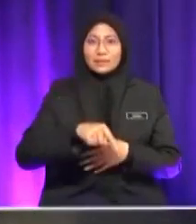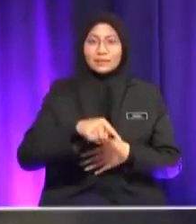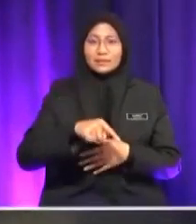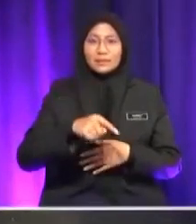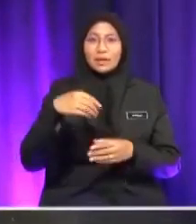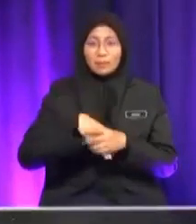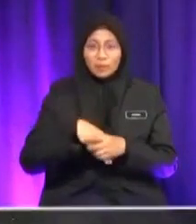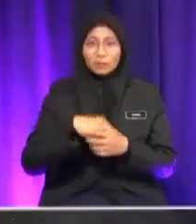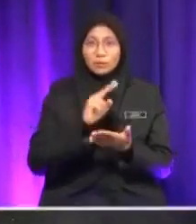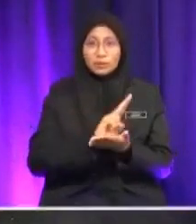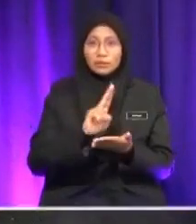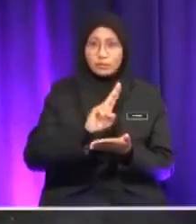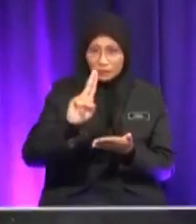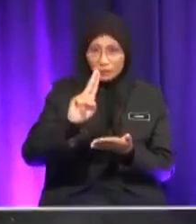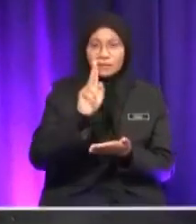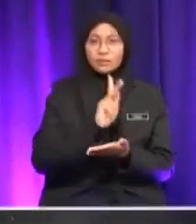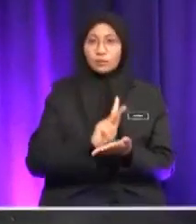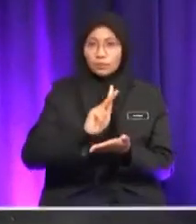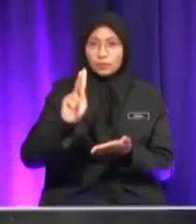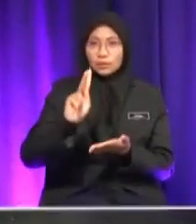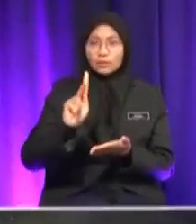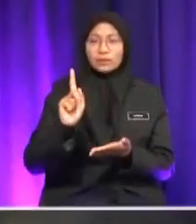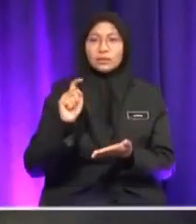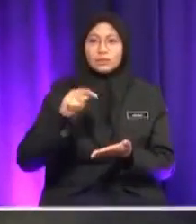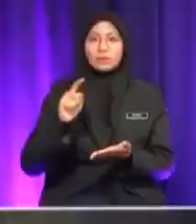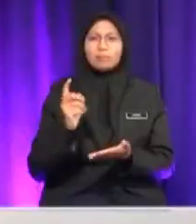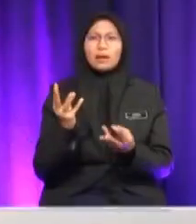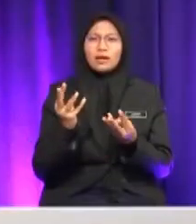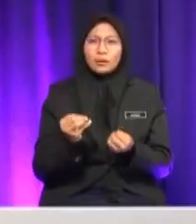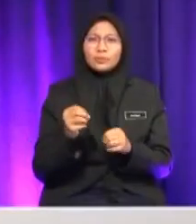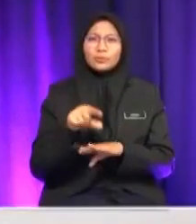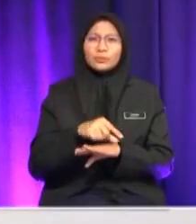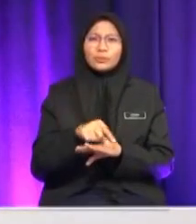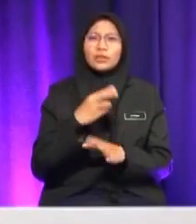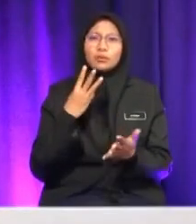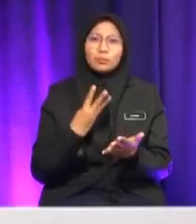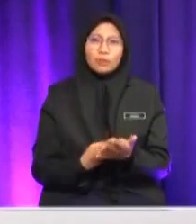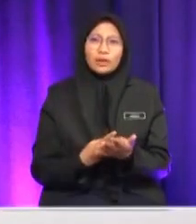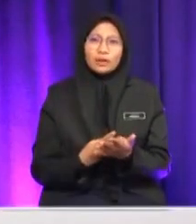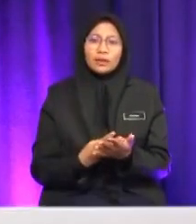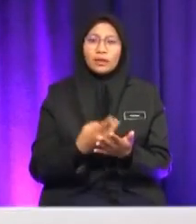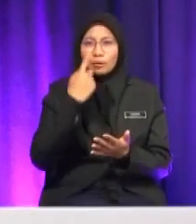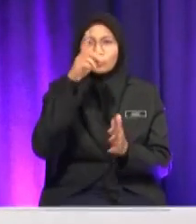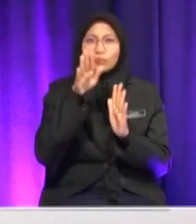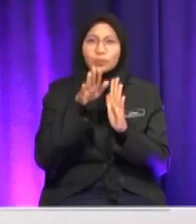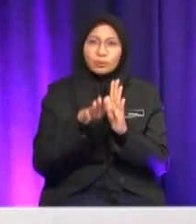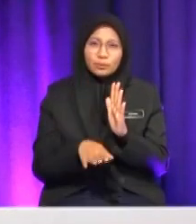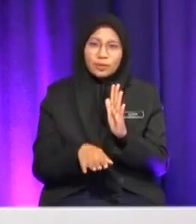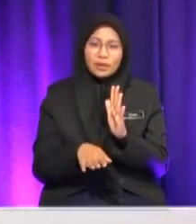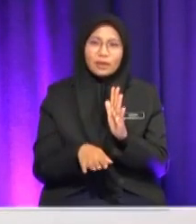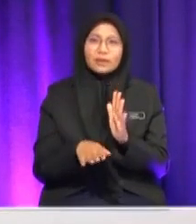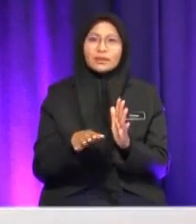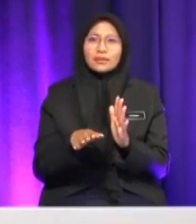universiti. Ya, betul. Dan perlu menggunakan wang yang disimpan untuk perbelanjaan bagi mengurangkan beban ibu